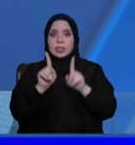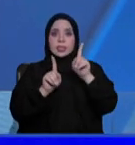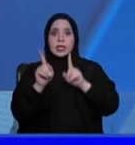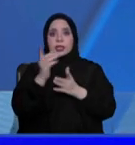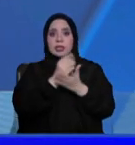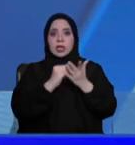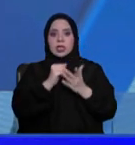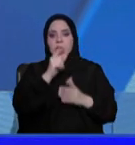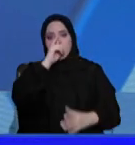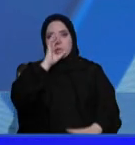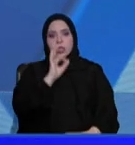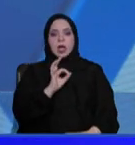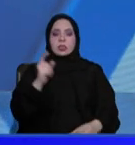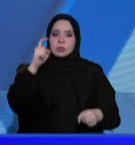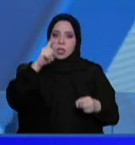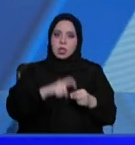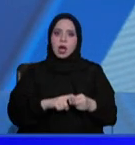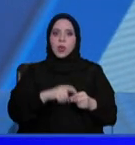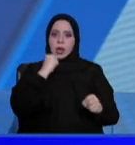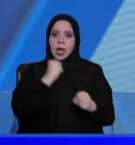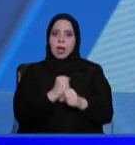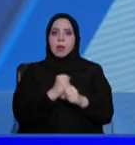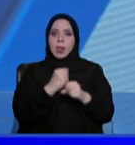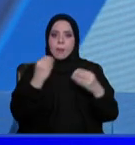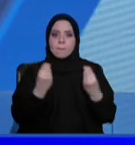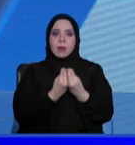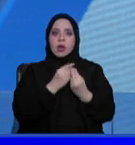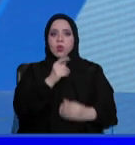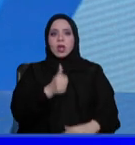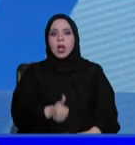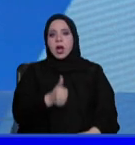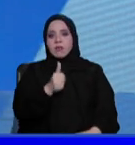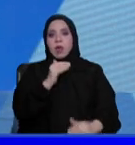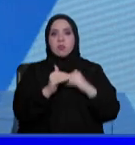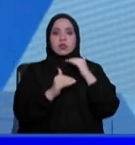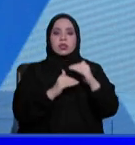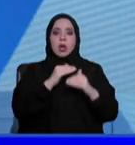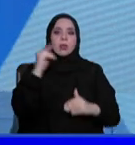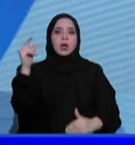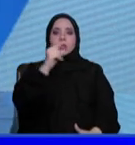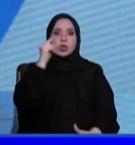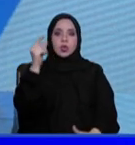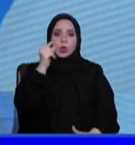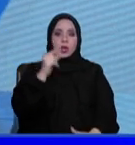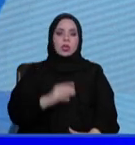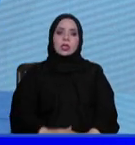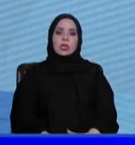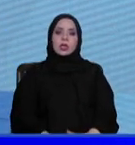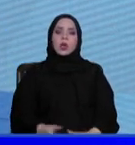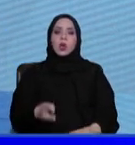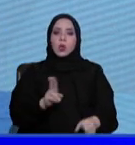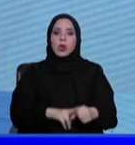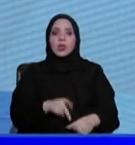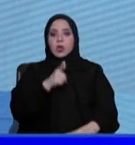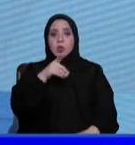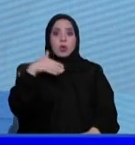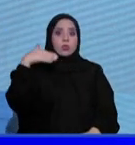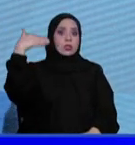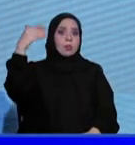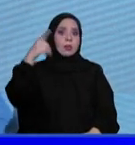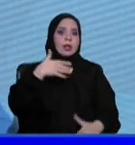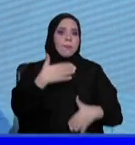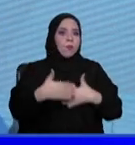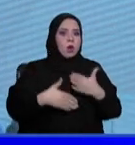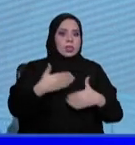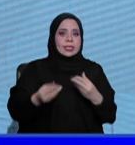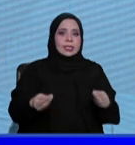المسارات الاقتصاديه تتطلب تعاونا اوثق واشمل على المستوى الدولي للتعامل معها واعرب معاليه